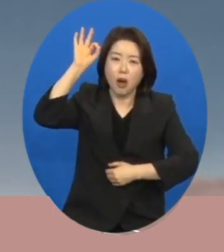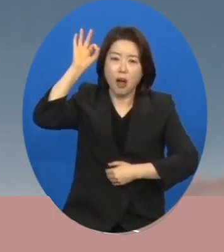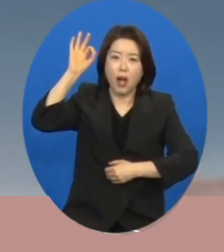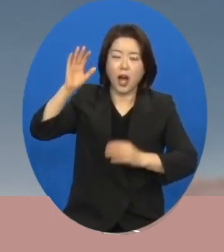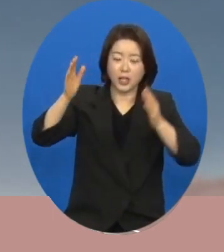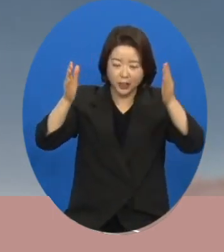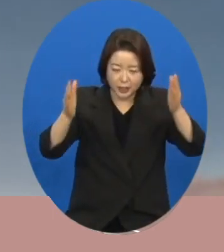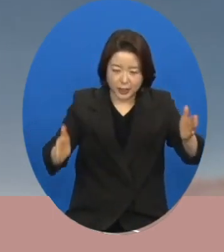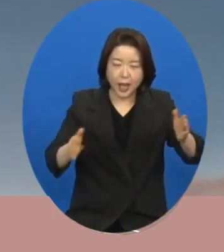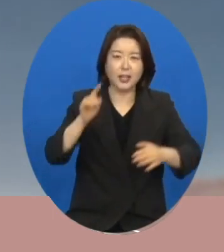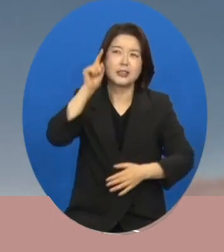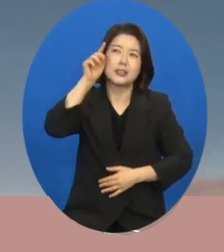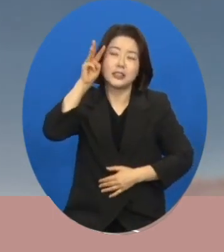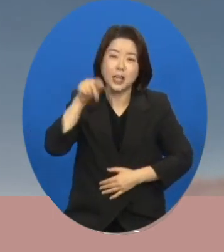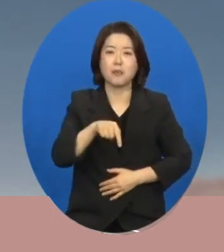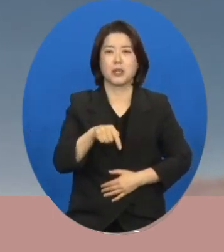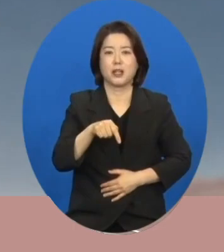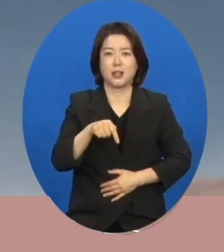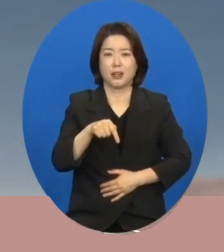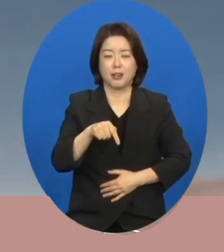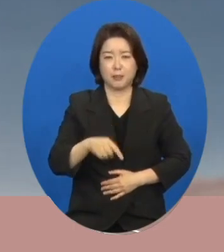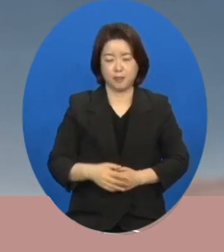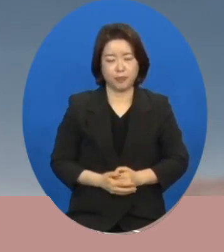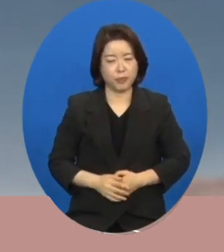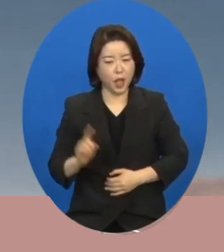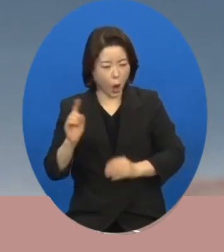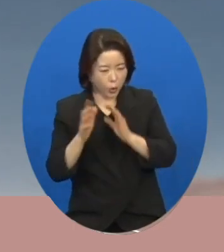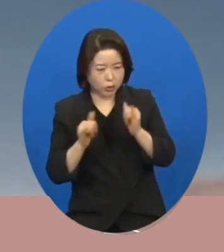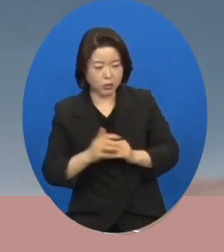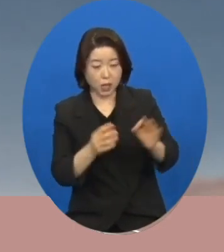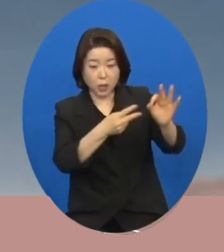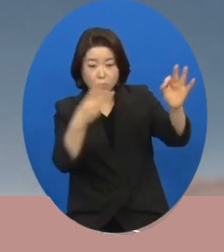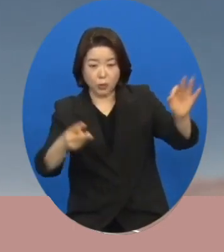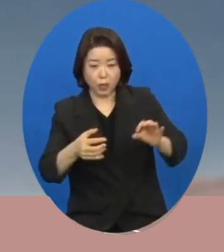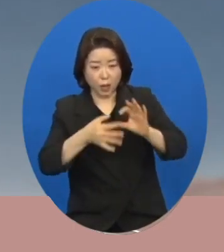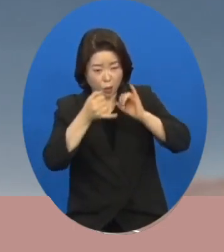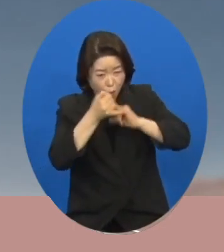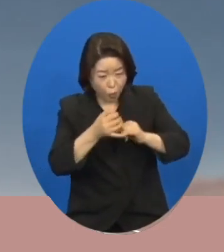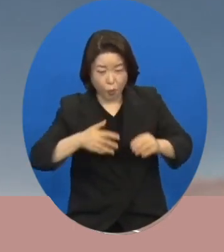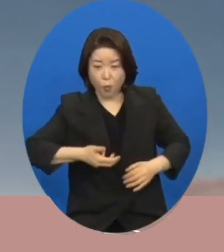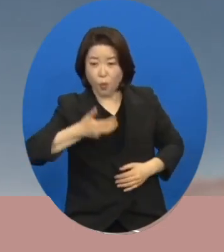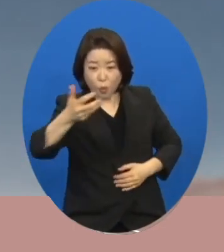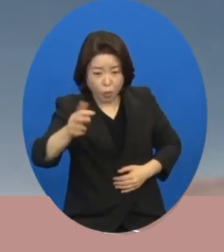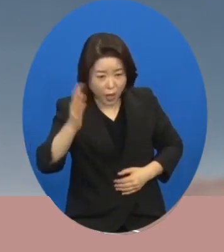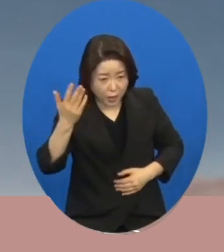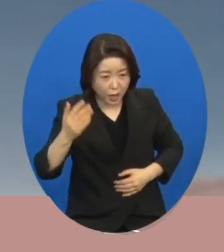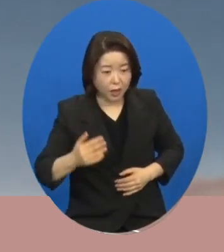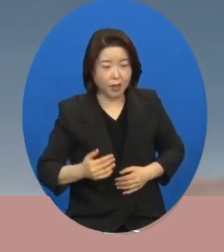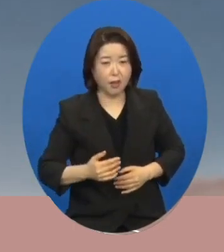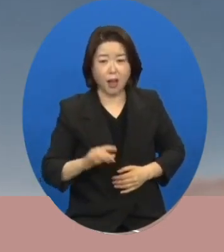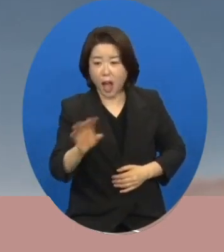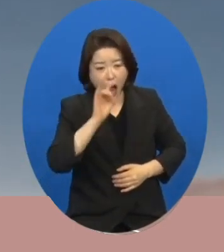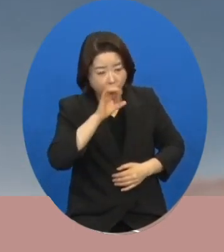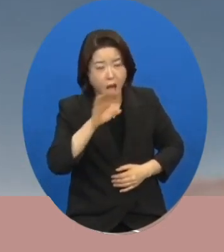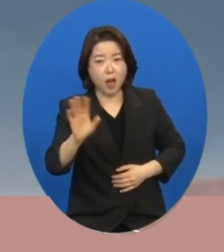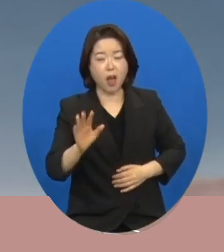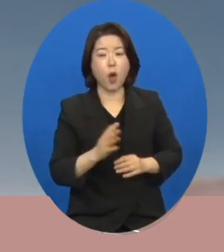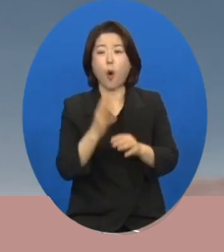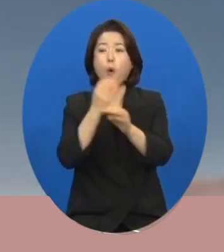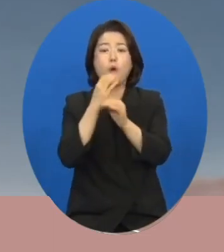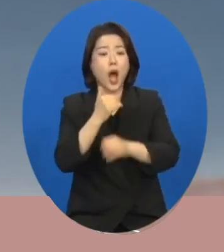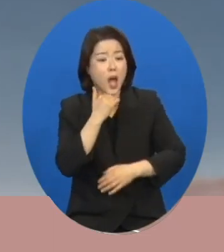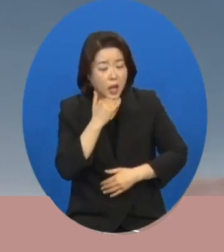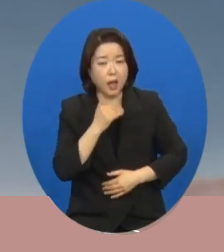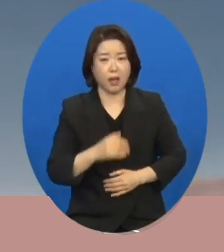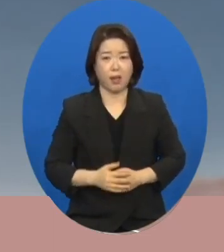것입니다 어떤 사람들은 건강을 꼭 건너야 되냐 아니 건너갈 수가 없는데 그렇다고 언제까지 우리가 기다릴 거냐 해서